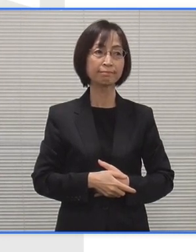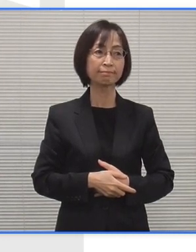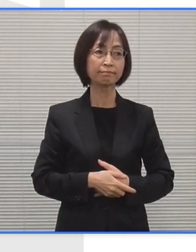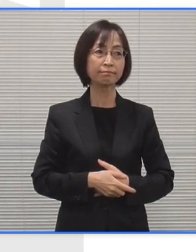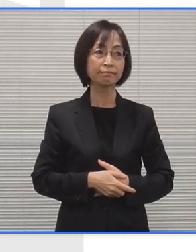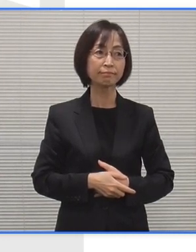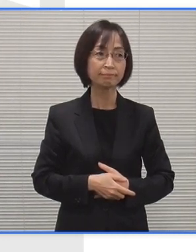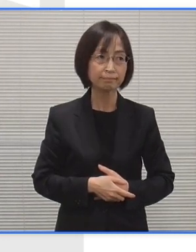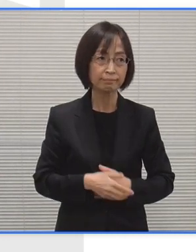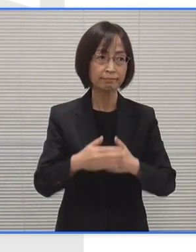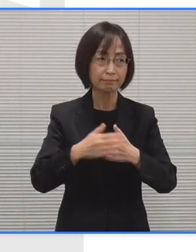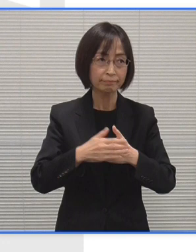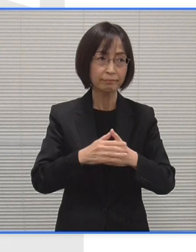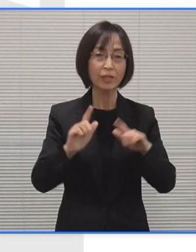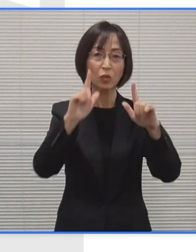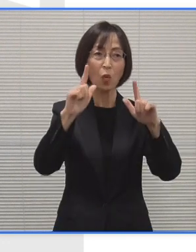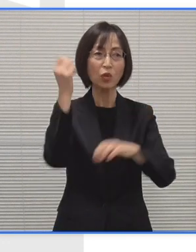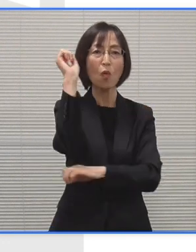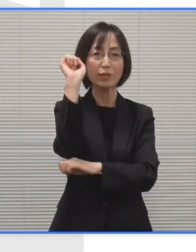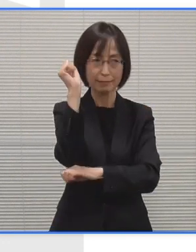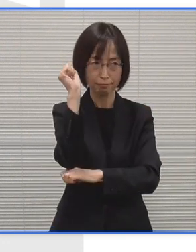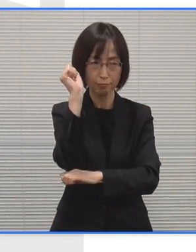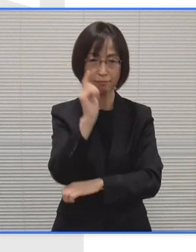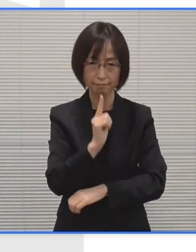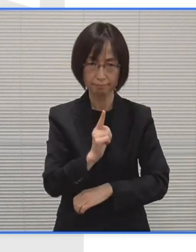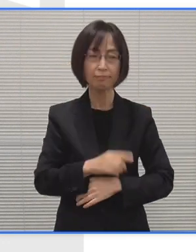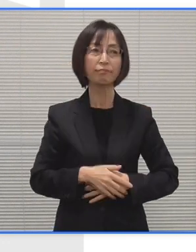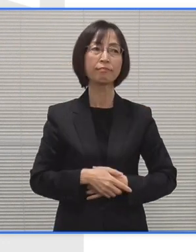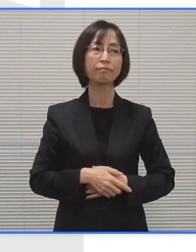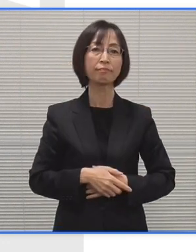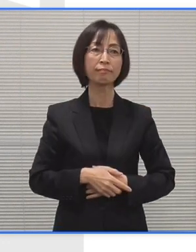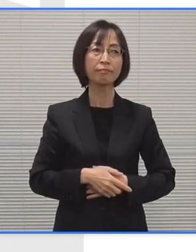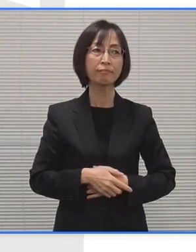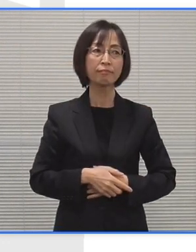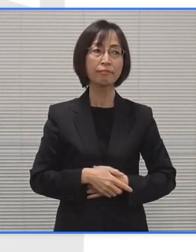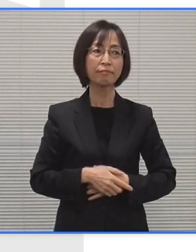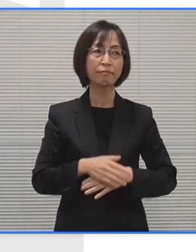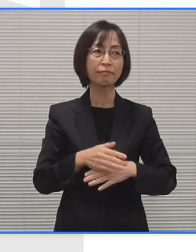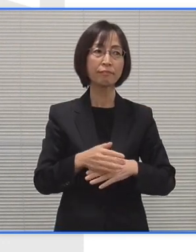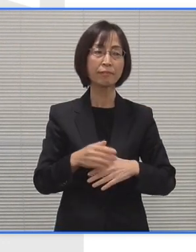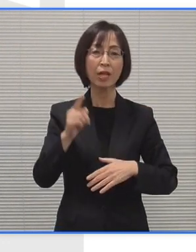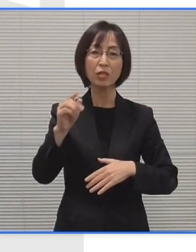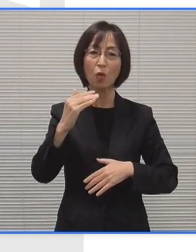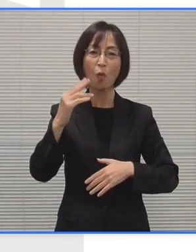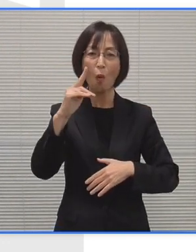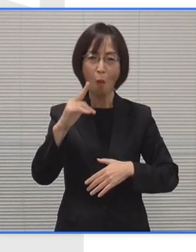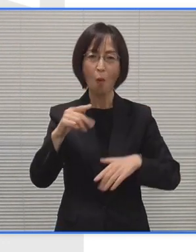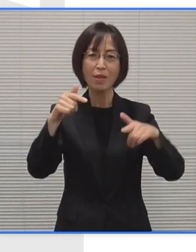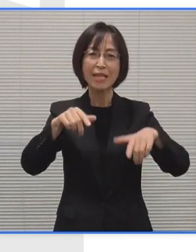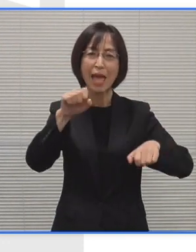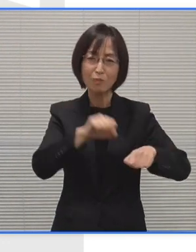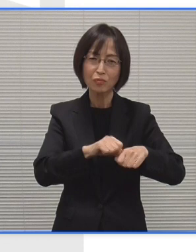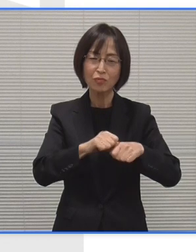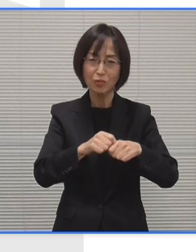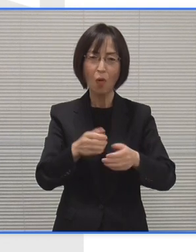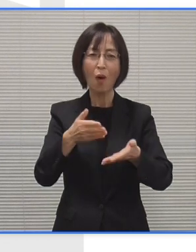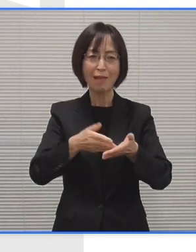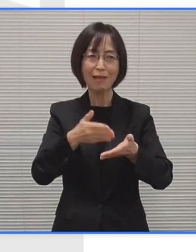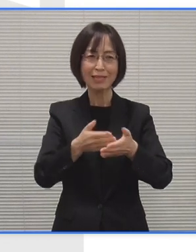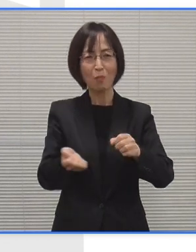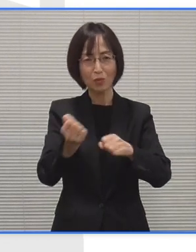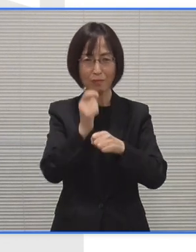お世話になります。東京新聞の永竹と申します。総合政府さんのことで戻ってしまって申し訳ないんですけれども